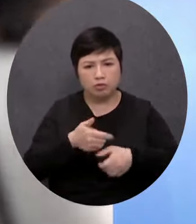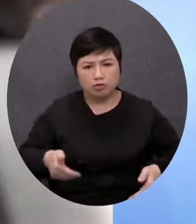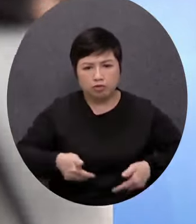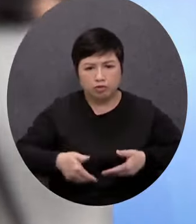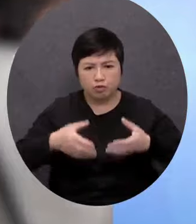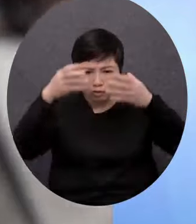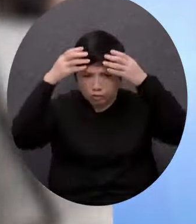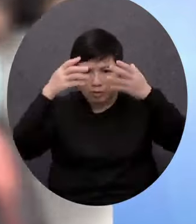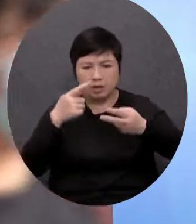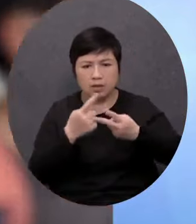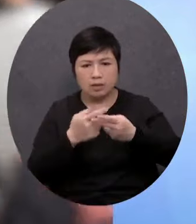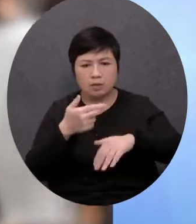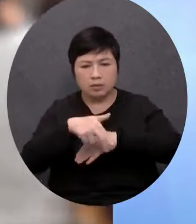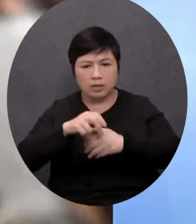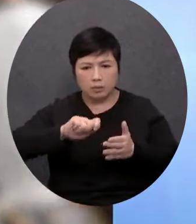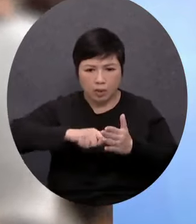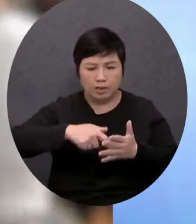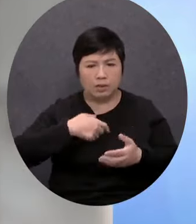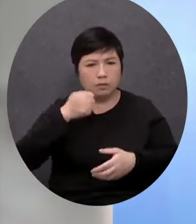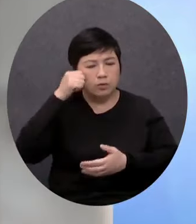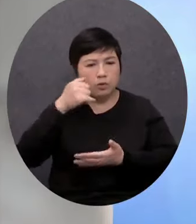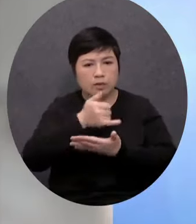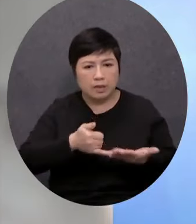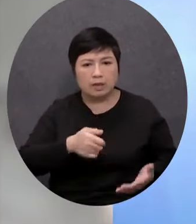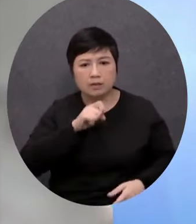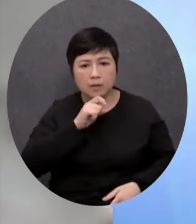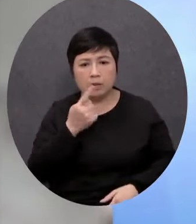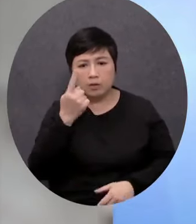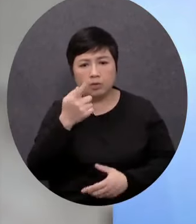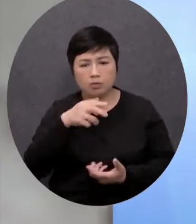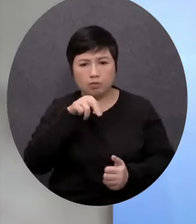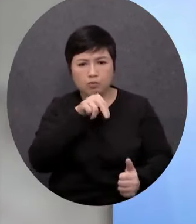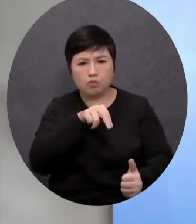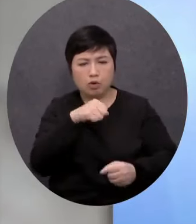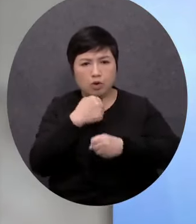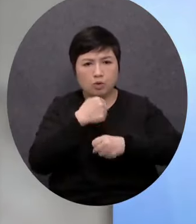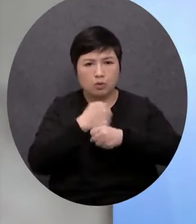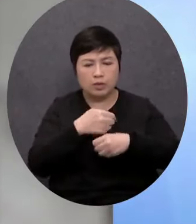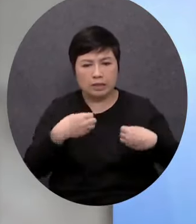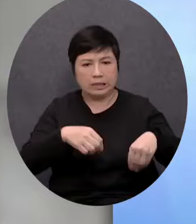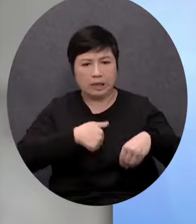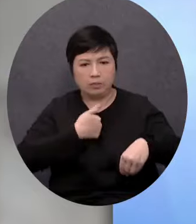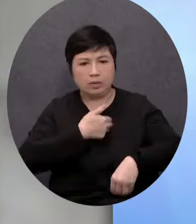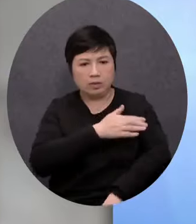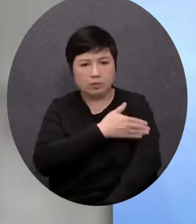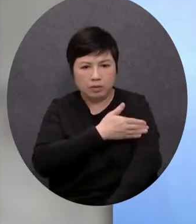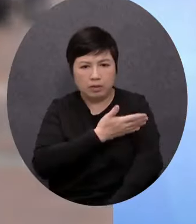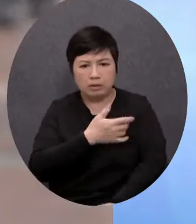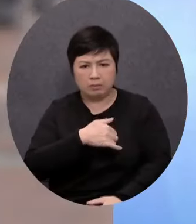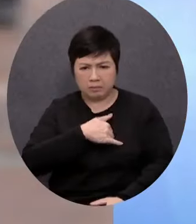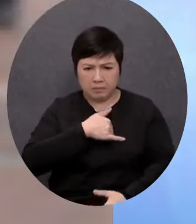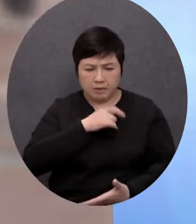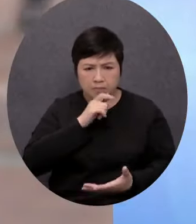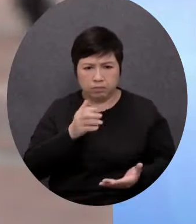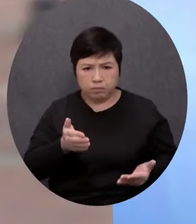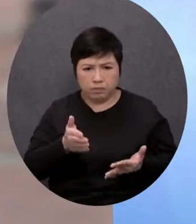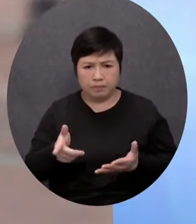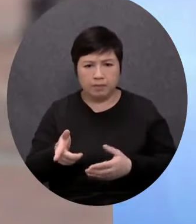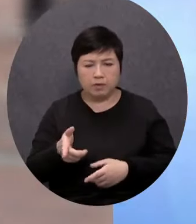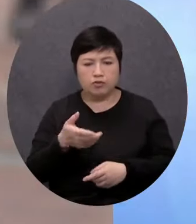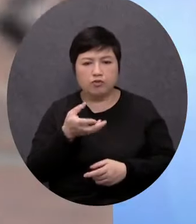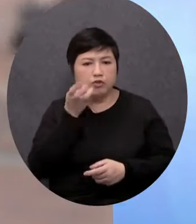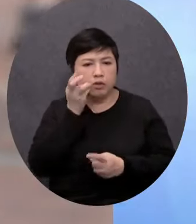程维修员同埋退休人士等。当中一人系主要做管理工作嘅教职员，佢亦都涉嫌促致未满18岁